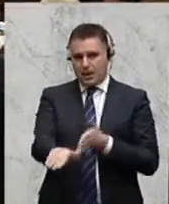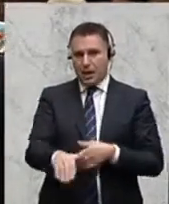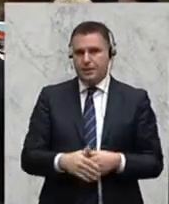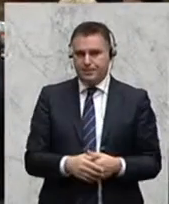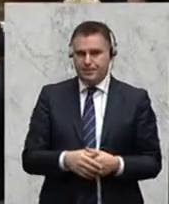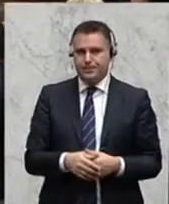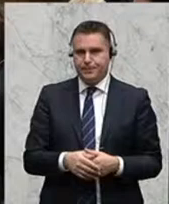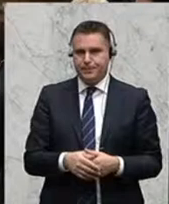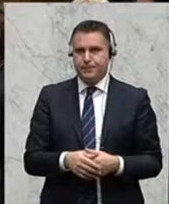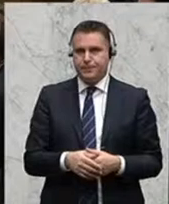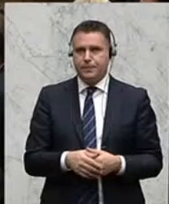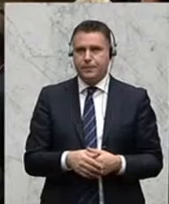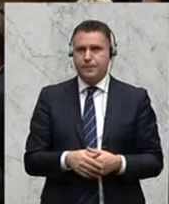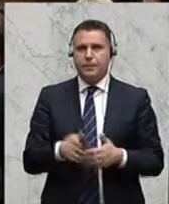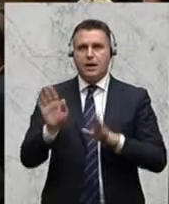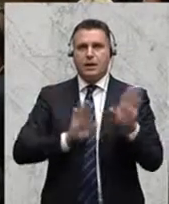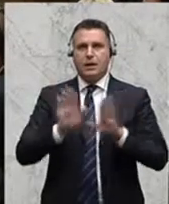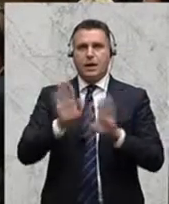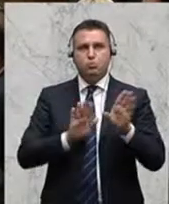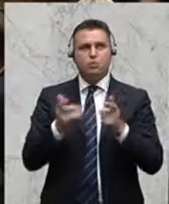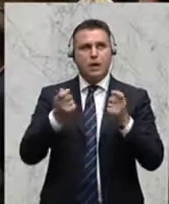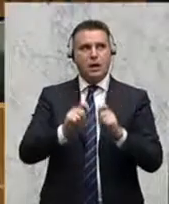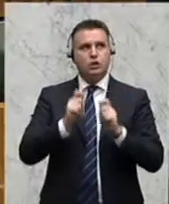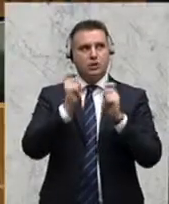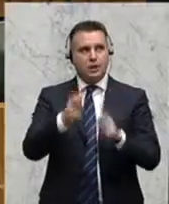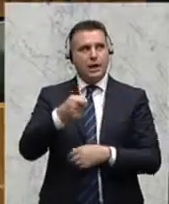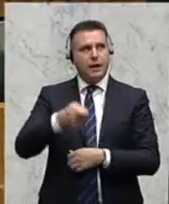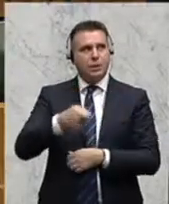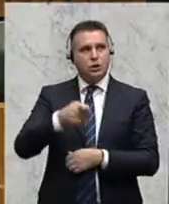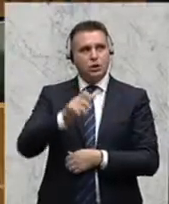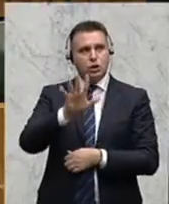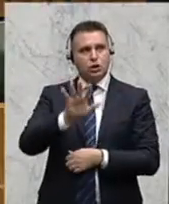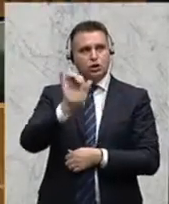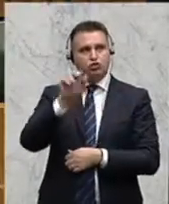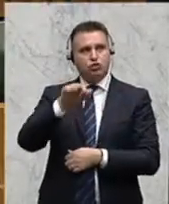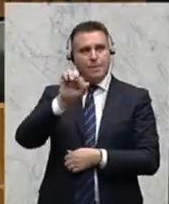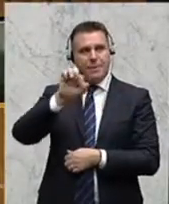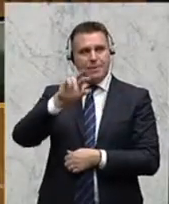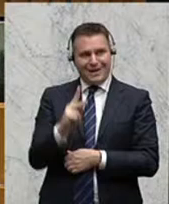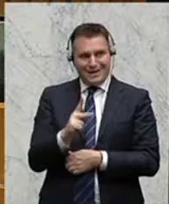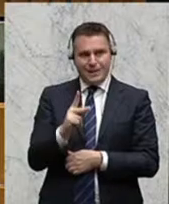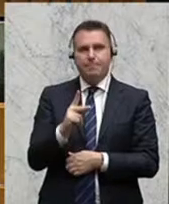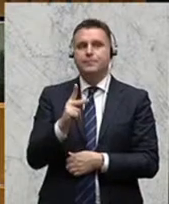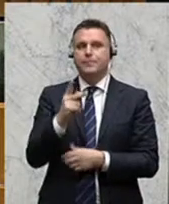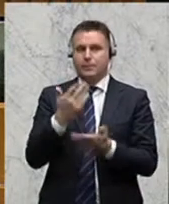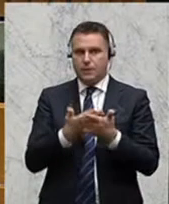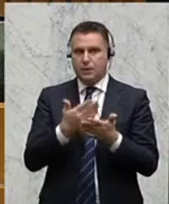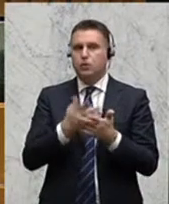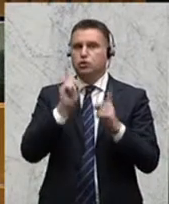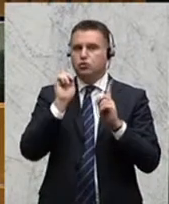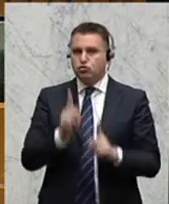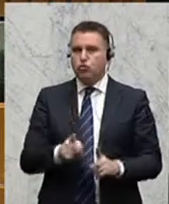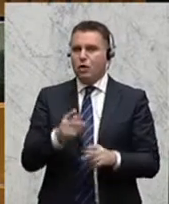ist abgelehnt. Abstimmung über den Entschließungsantrag der Abgeordneten Schimanek, Kolleginnen und Kollegen, betreffend